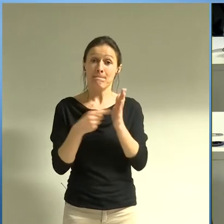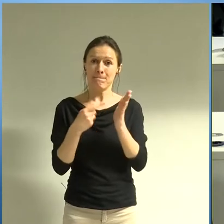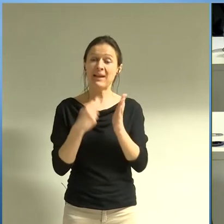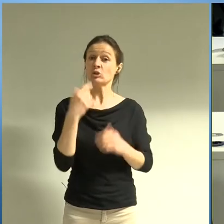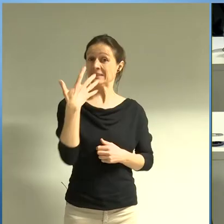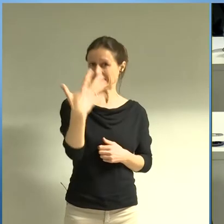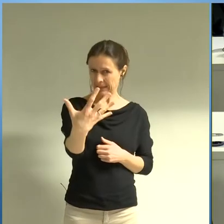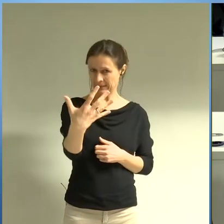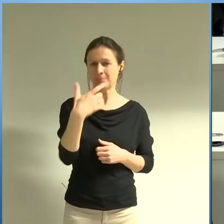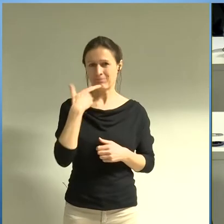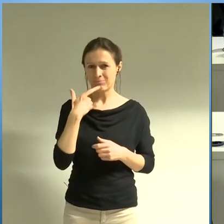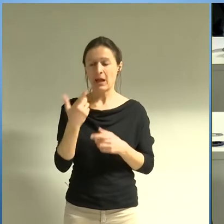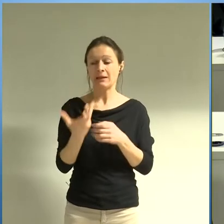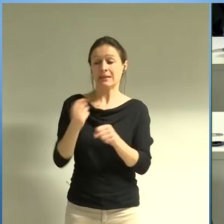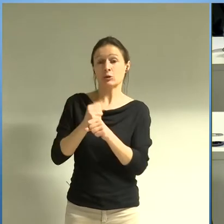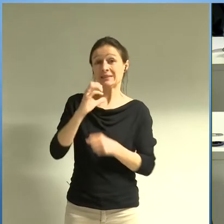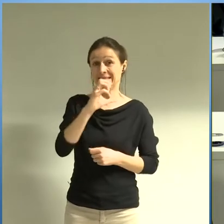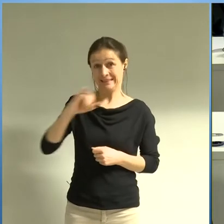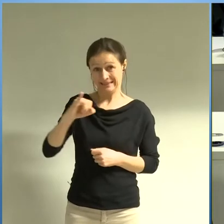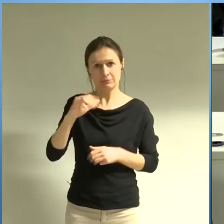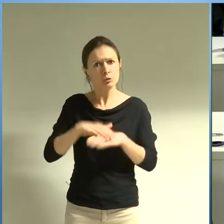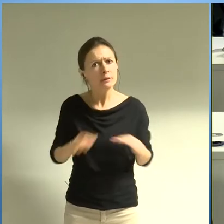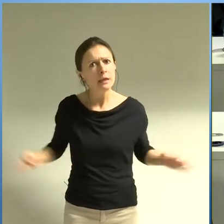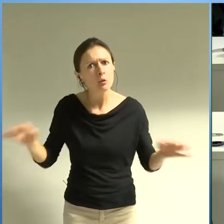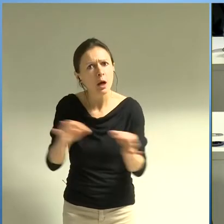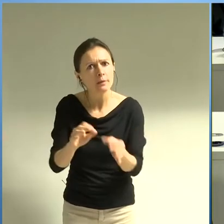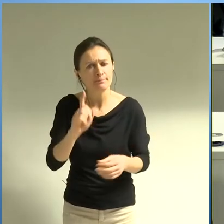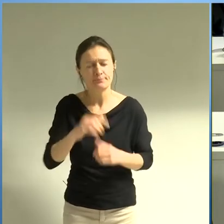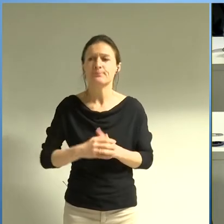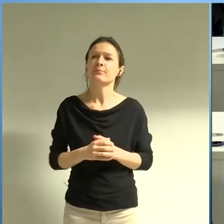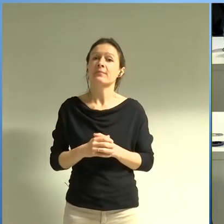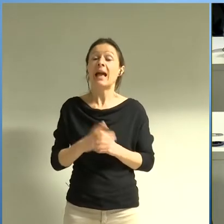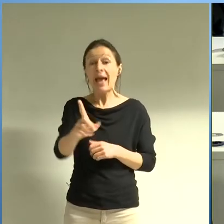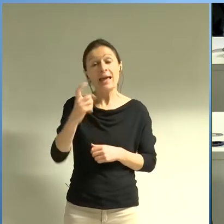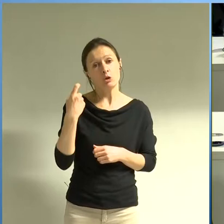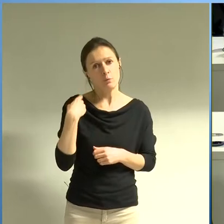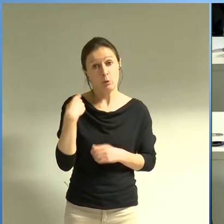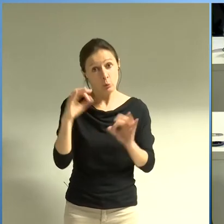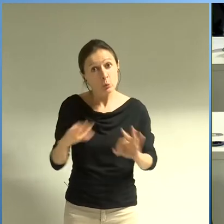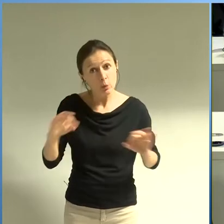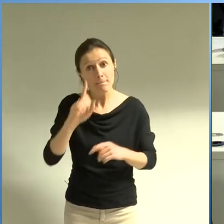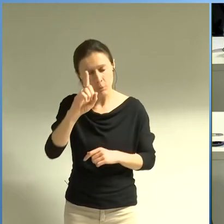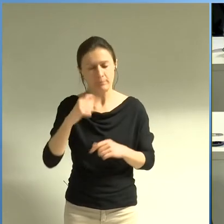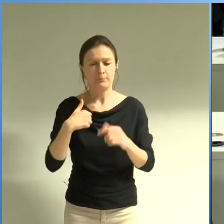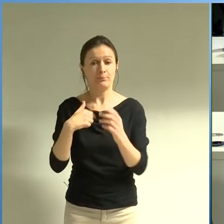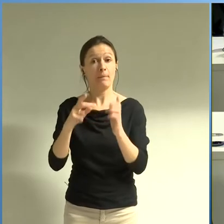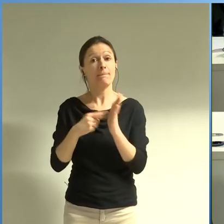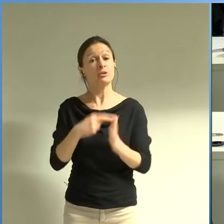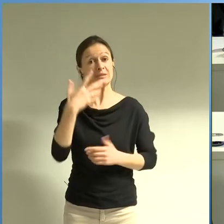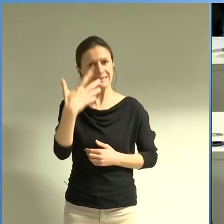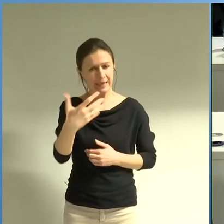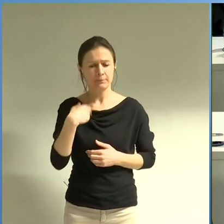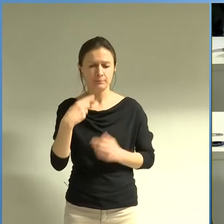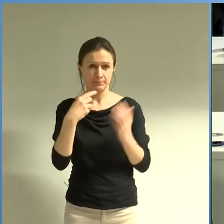des cci de territoire vous remarquerez c'est quand même compliqué sans numérotation donc chaque conseil